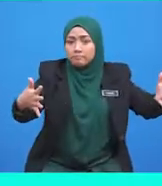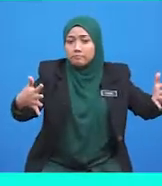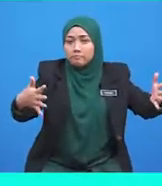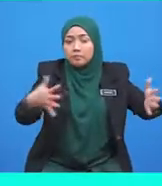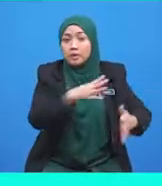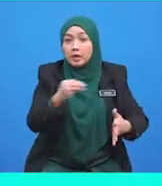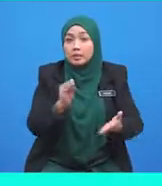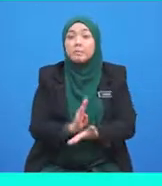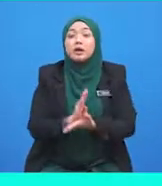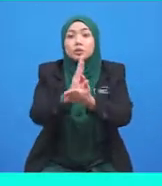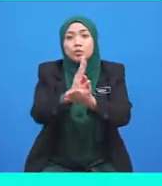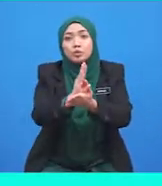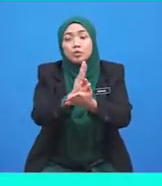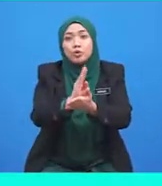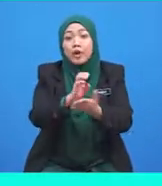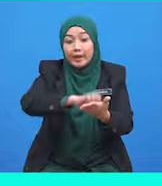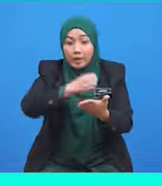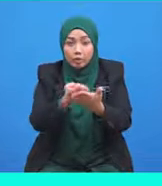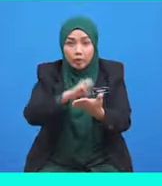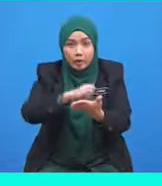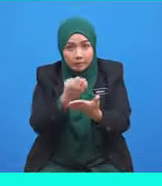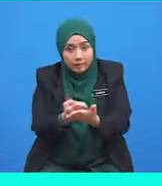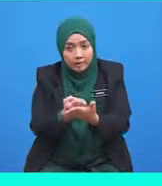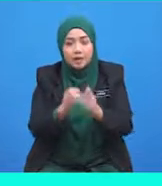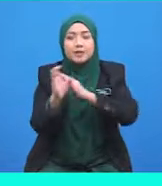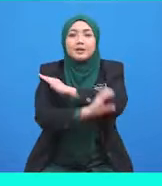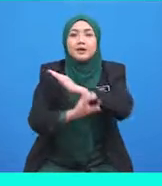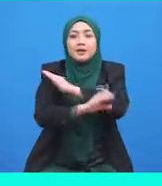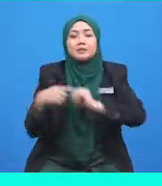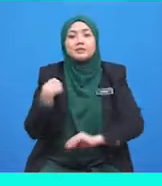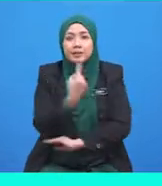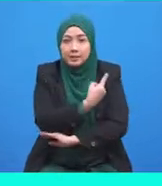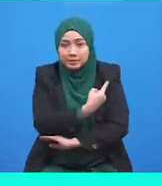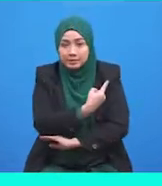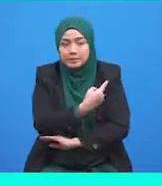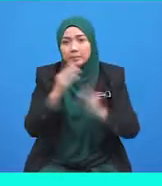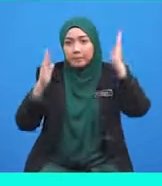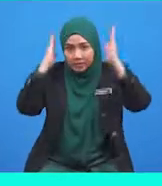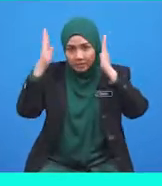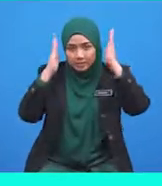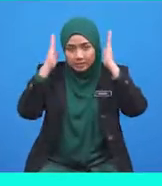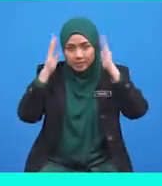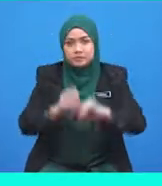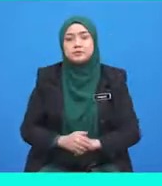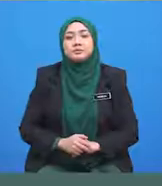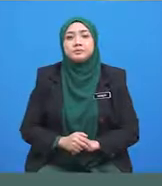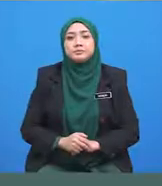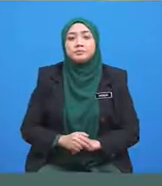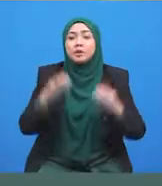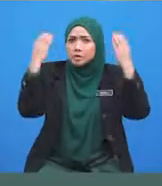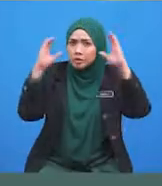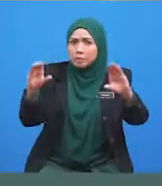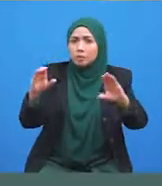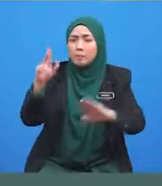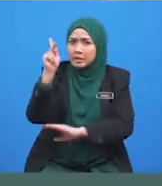yang membantu kelangsungan ekonomi khasnya negara kita sendiri, iaitu Malaysia. Cikgu